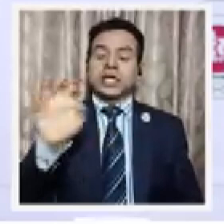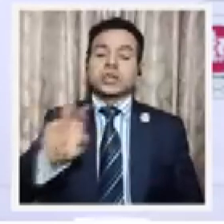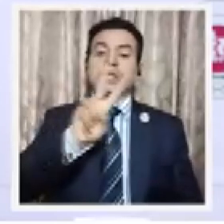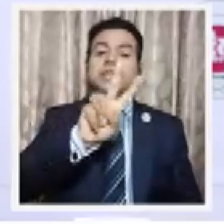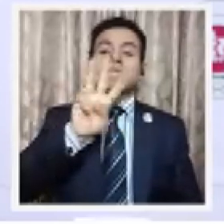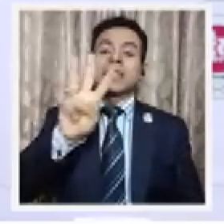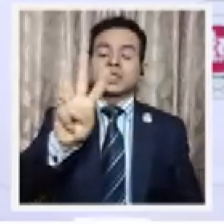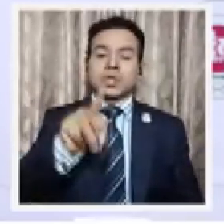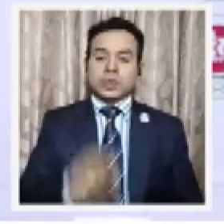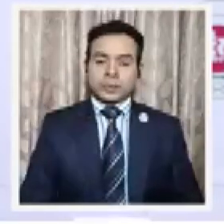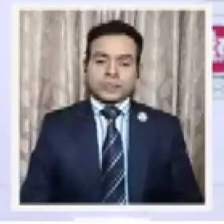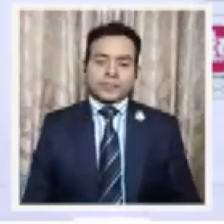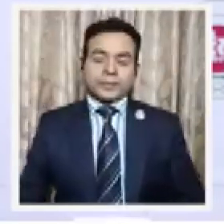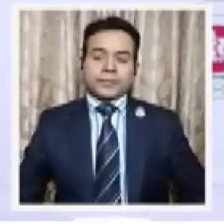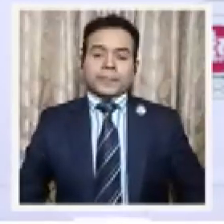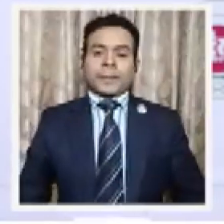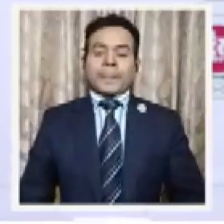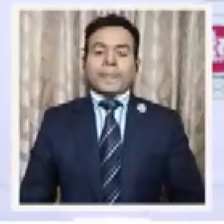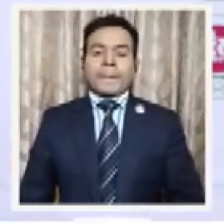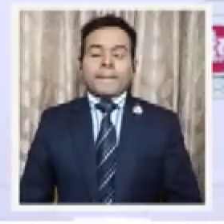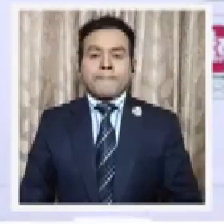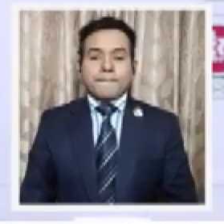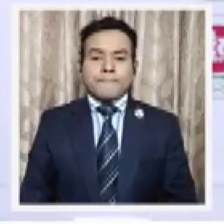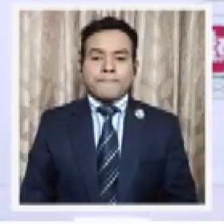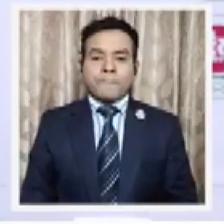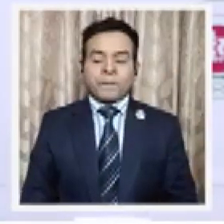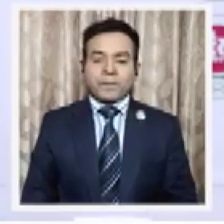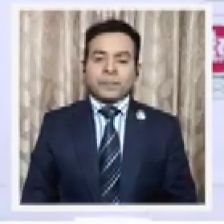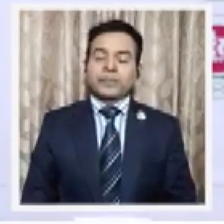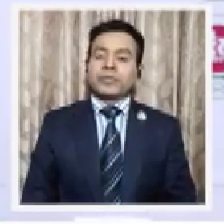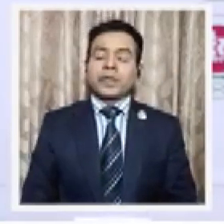28.87%, এবং 60-এর অধিক বয়সের 1,423 জন